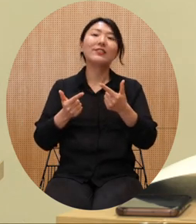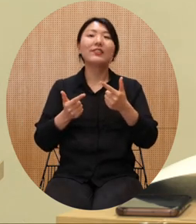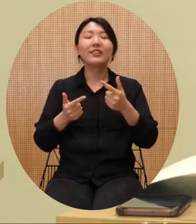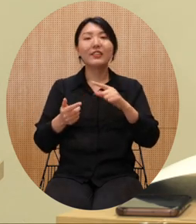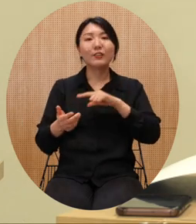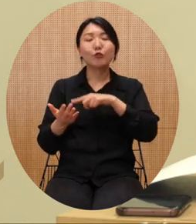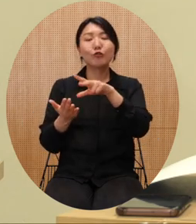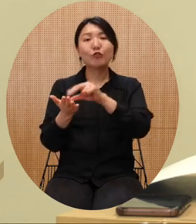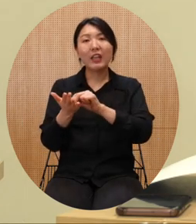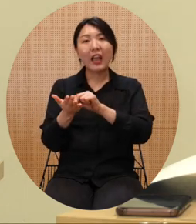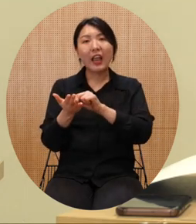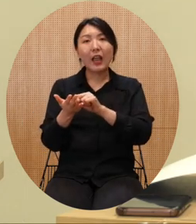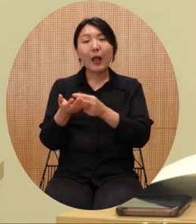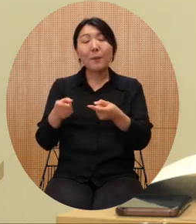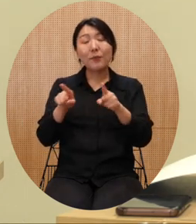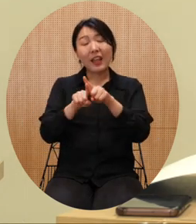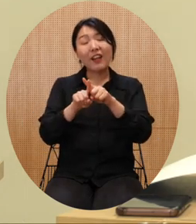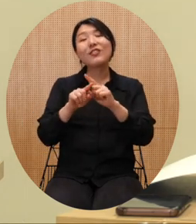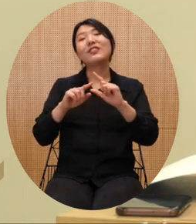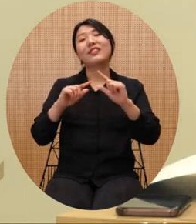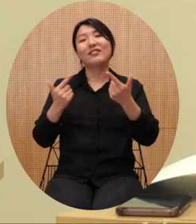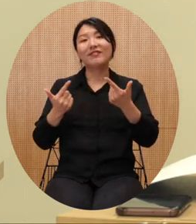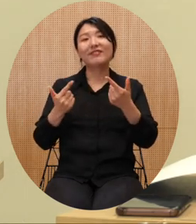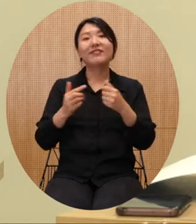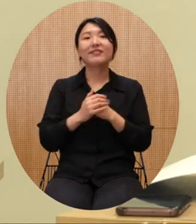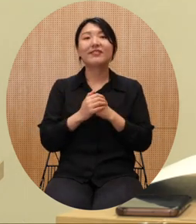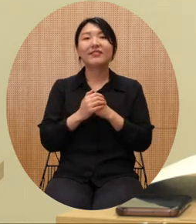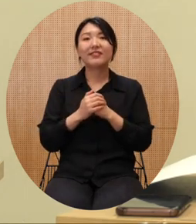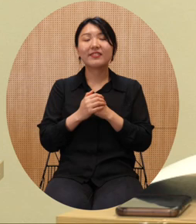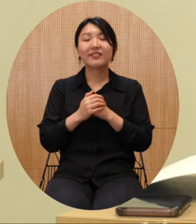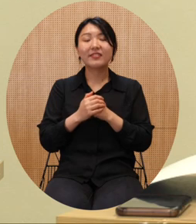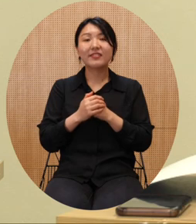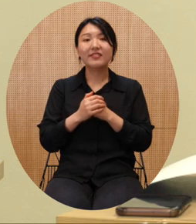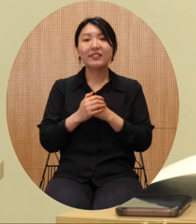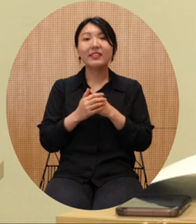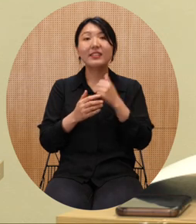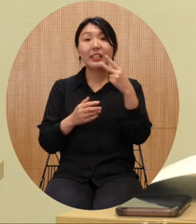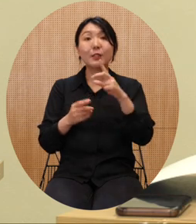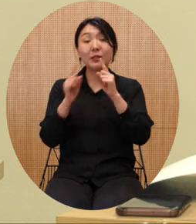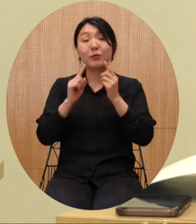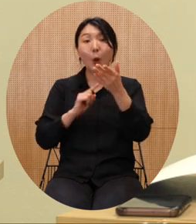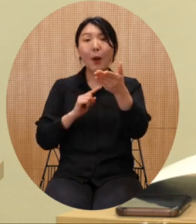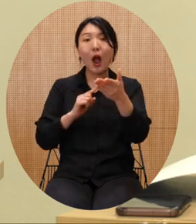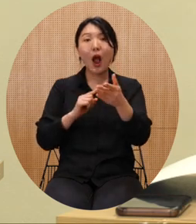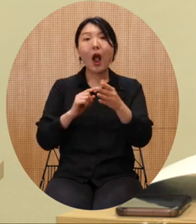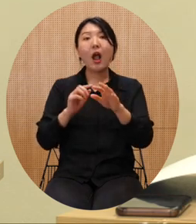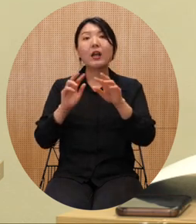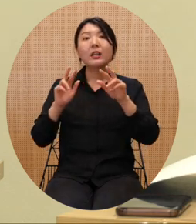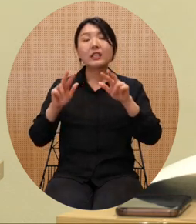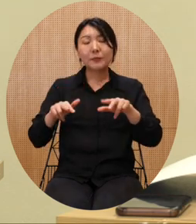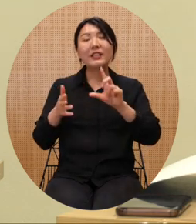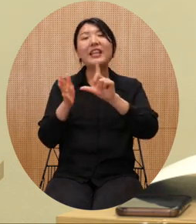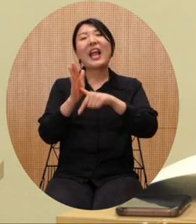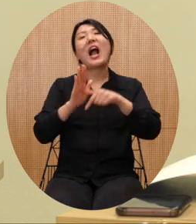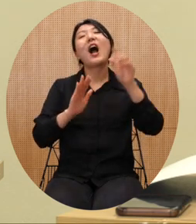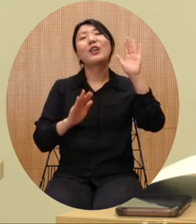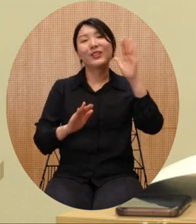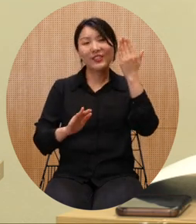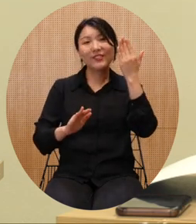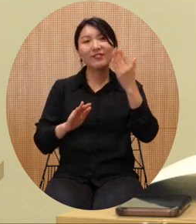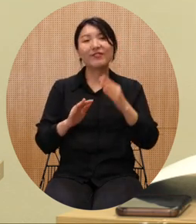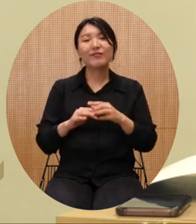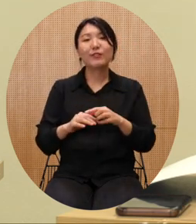주제 발굴을 같이 했던 것도 아닌데 다시 말씀드리면 시기가 익었다는 거죠.